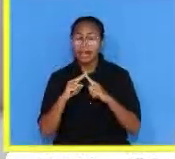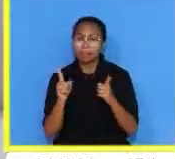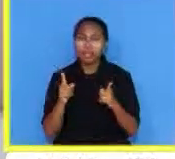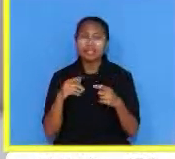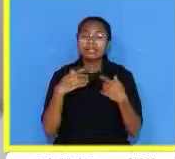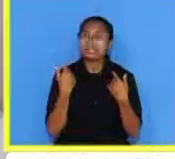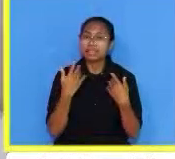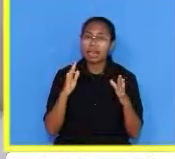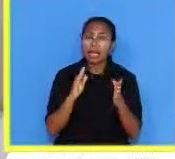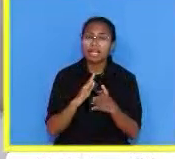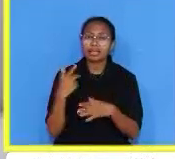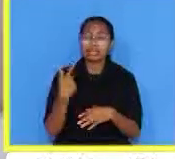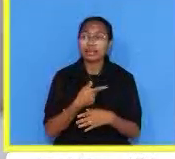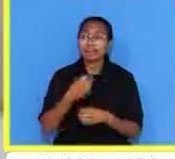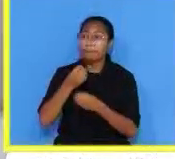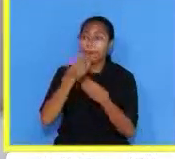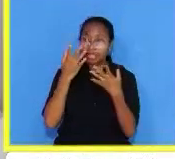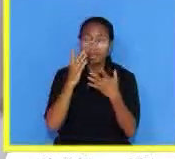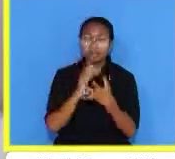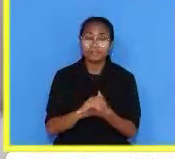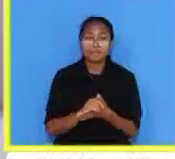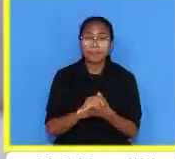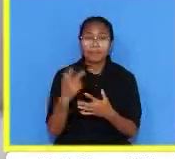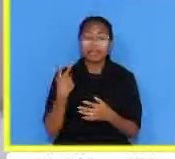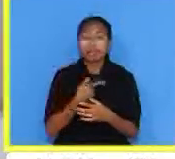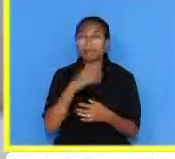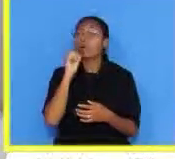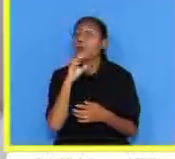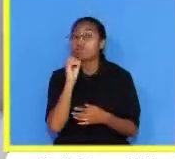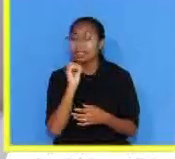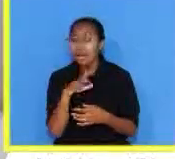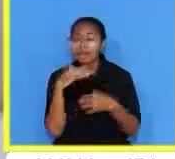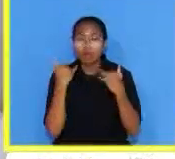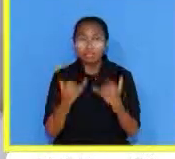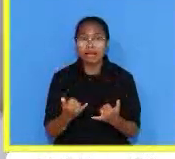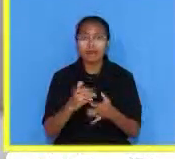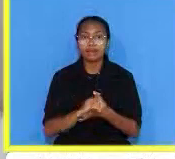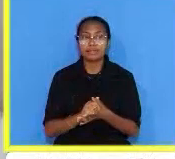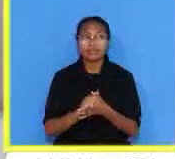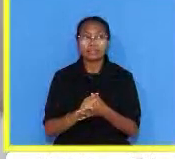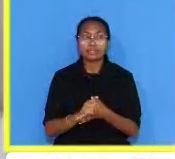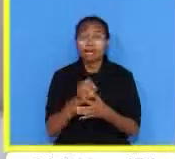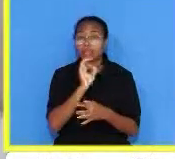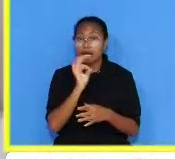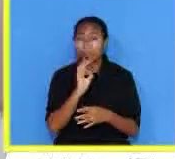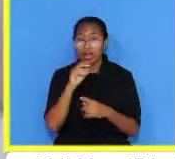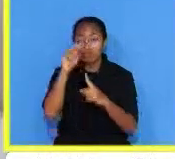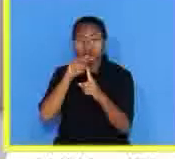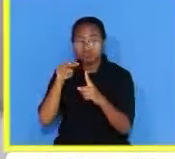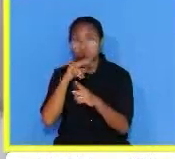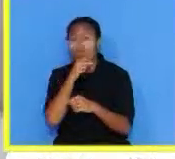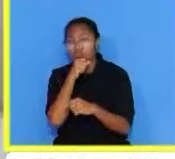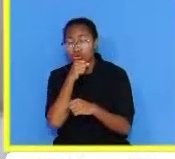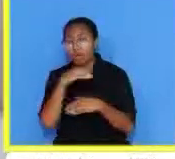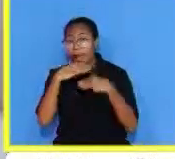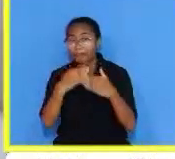setelah kita sampaikan dan kita promosikan bahwa sekarang tanpa memandang usia kehamilan